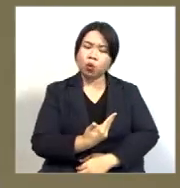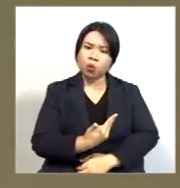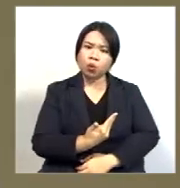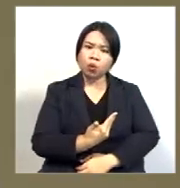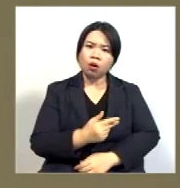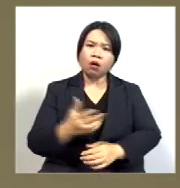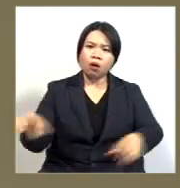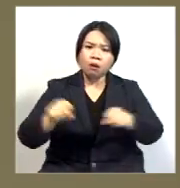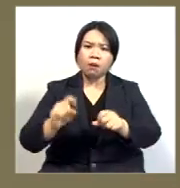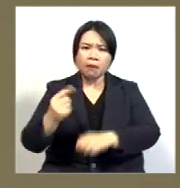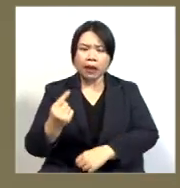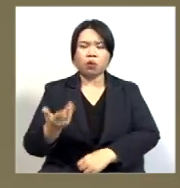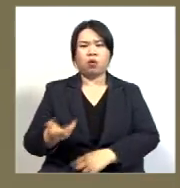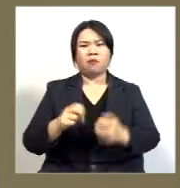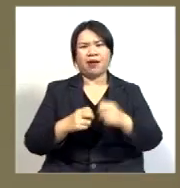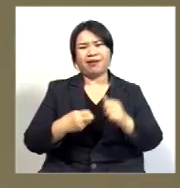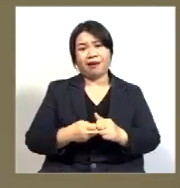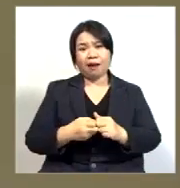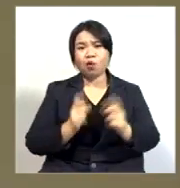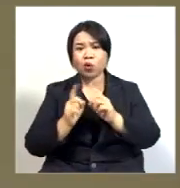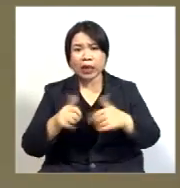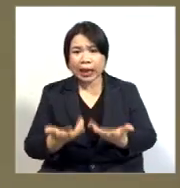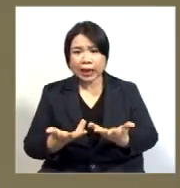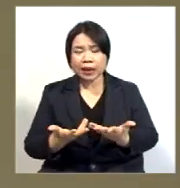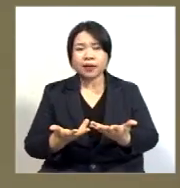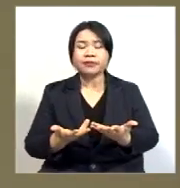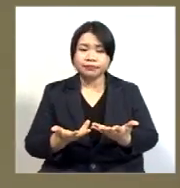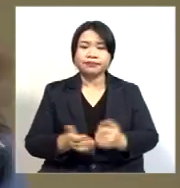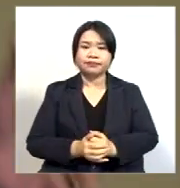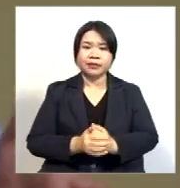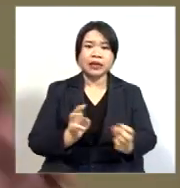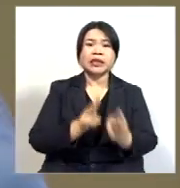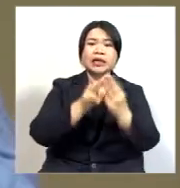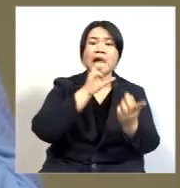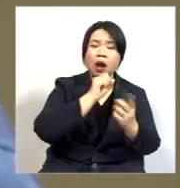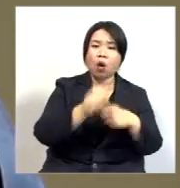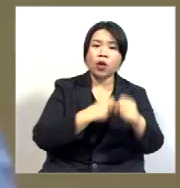มานั่งเจรจาใหม่หรือมันจะเหลืออะไรเจรจาสัญญาเก่าก็หม